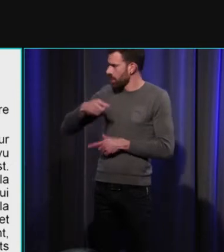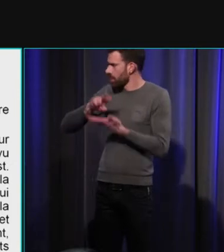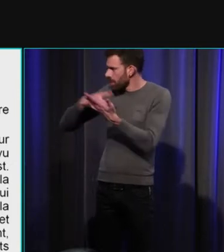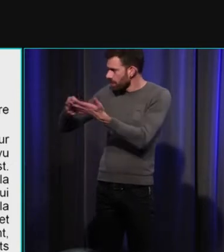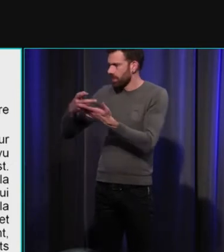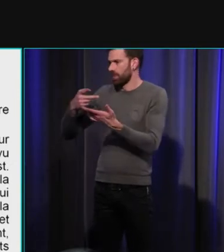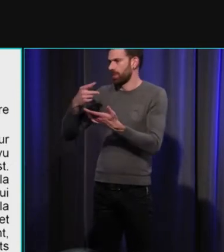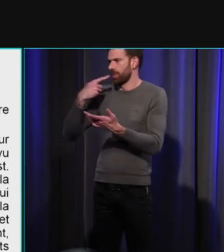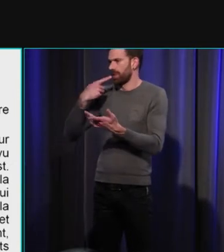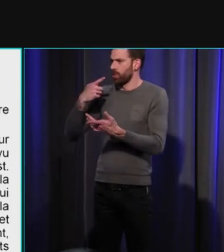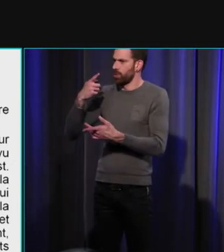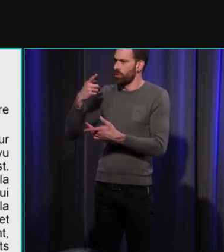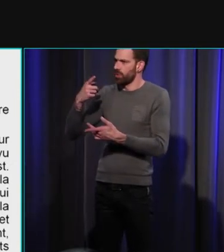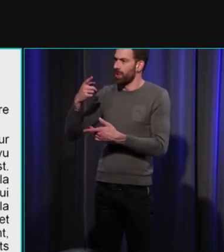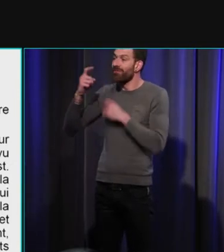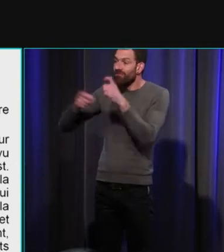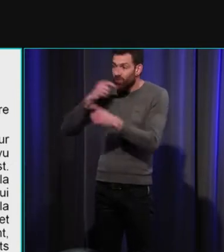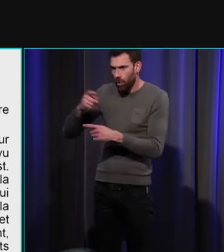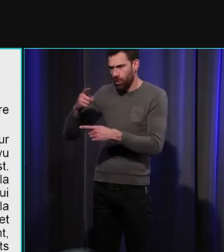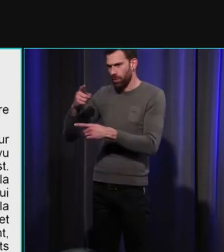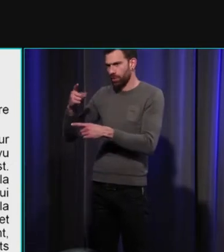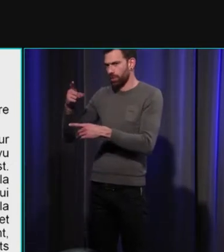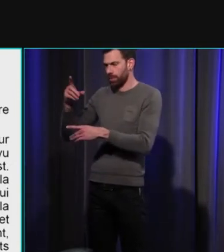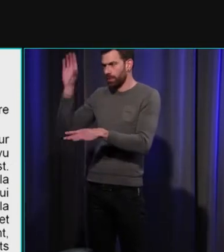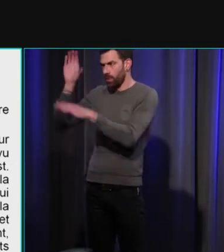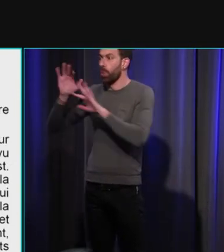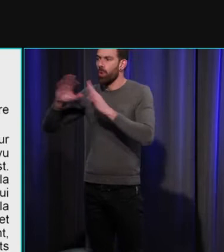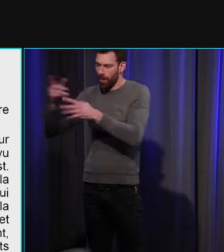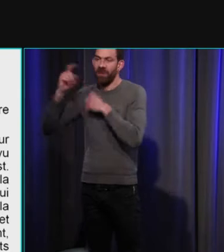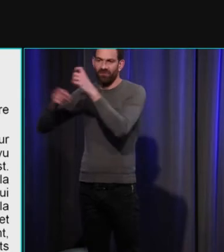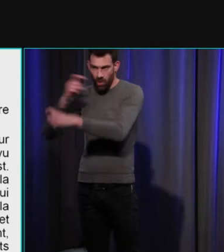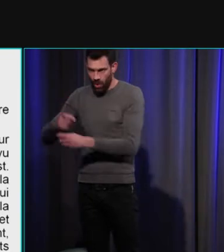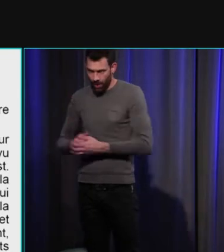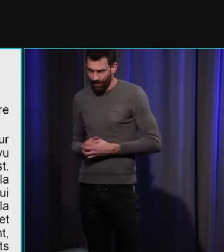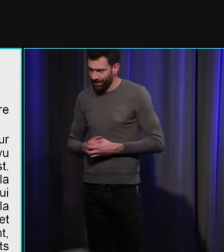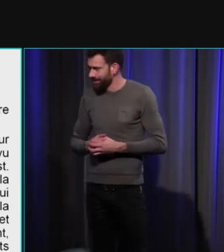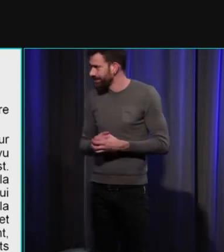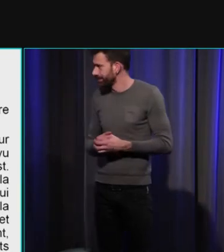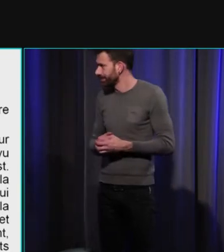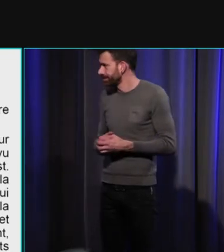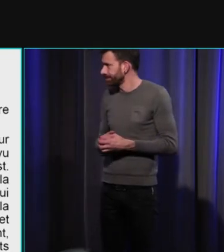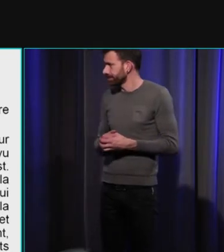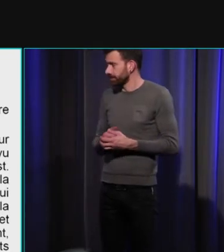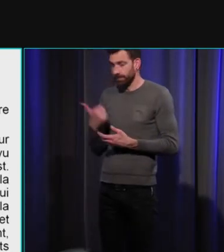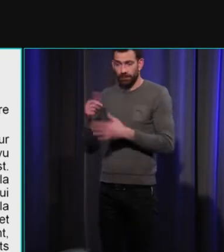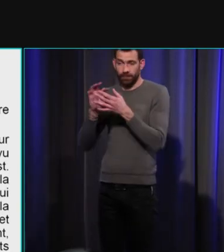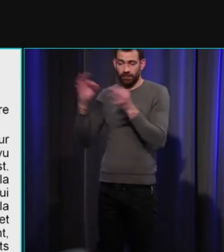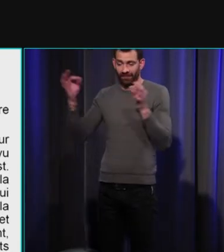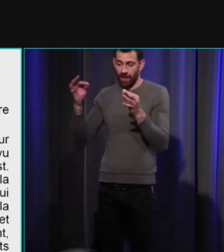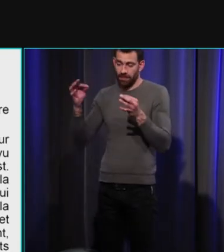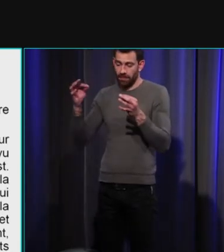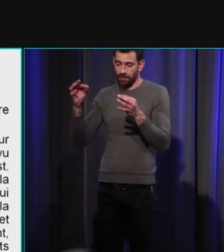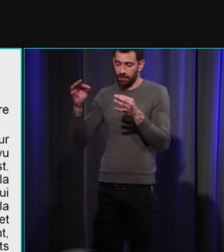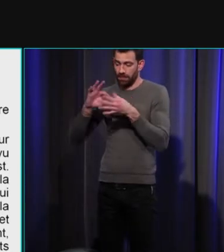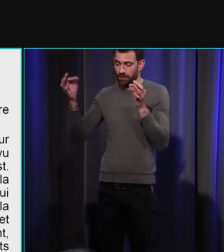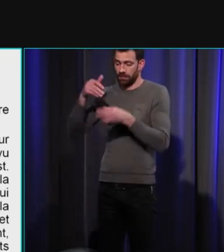force enfin vaincre la violence par la violence c'est cette action une phrase une sentence qui